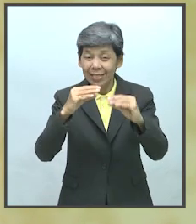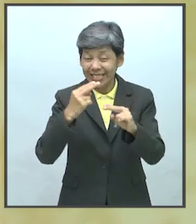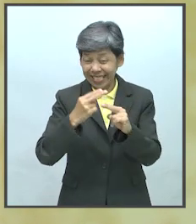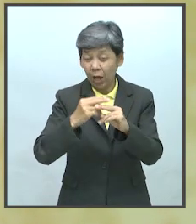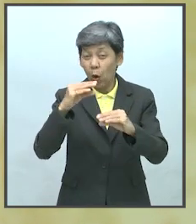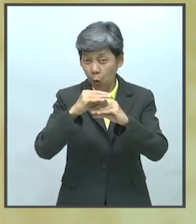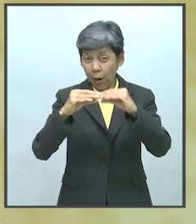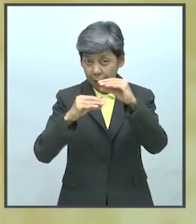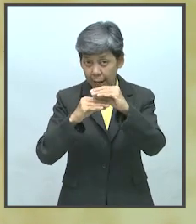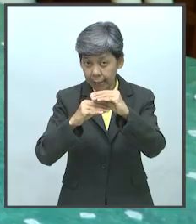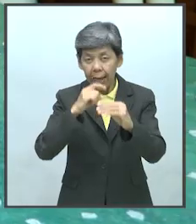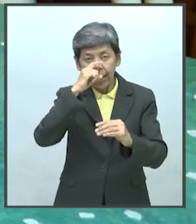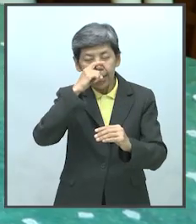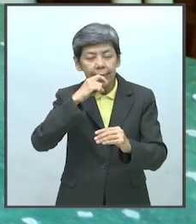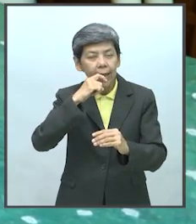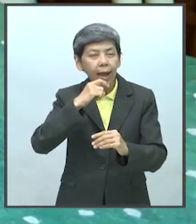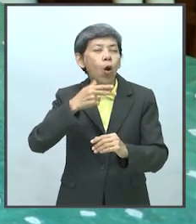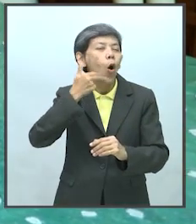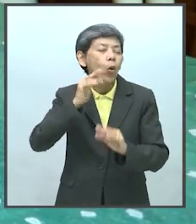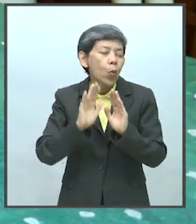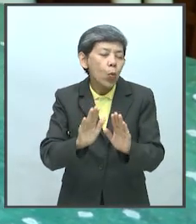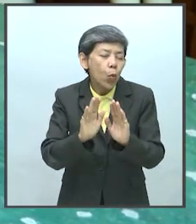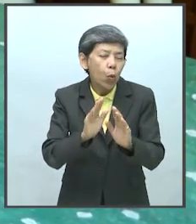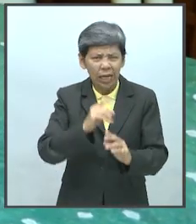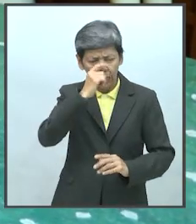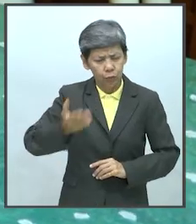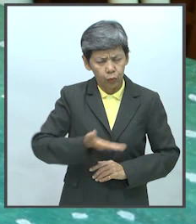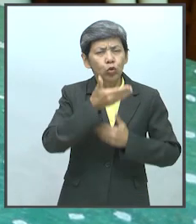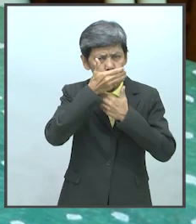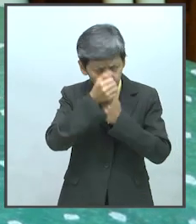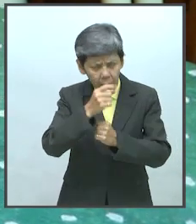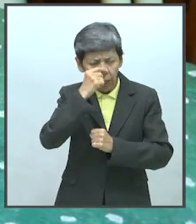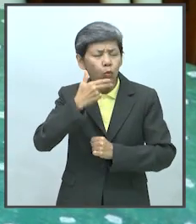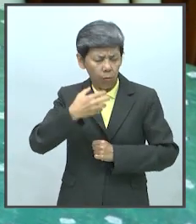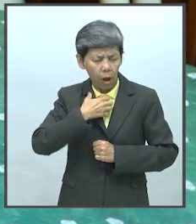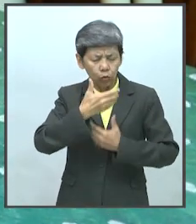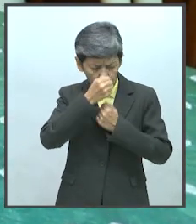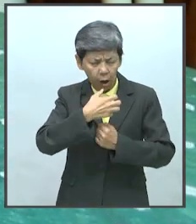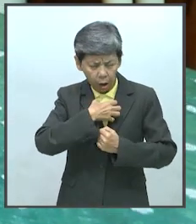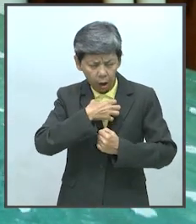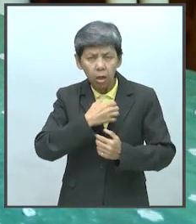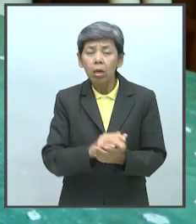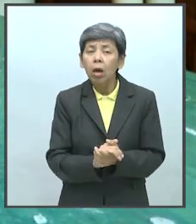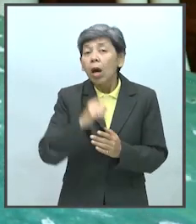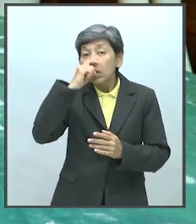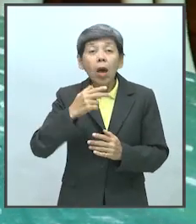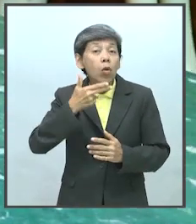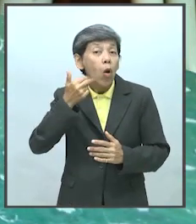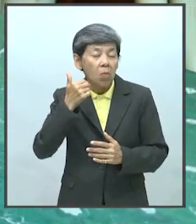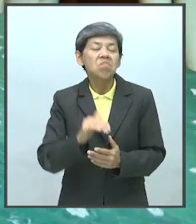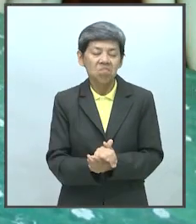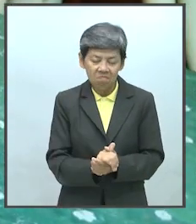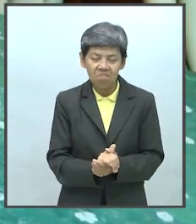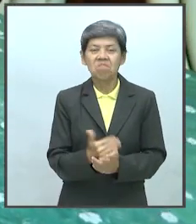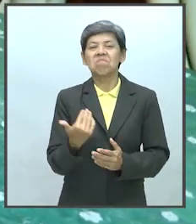ครงการอนุรักษ์ขนมไทยก็อยากให้คนไทยหันมาสนใจขนมไทยเยอะขึ้นนะครับเพราะว่าขนมไทยเนี่ยนอกเหนือจากว่า